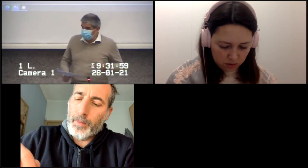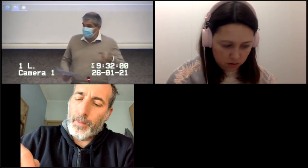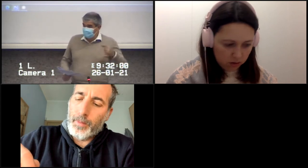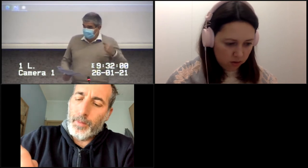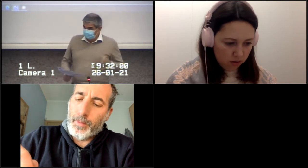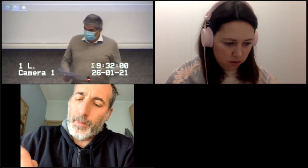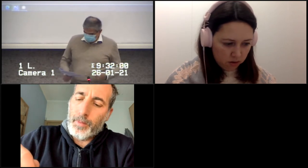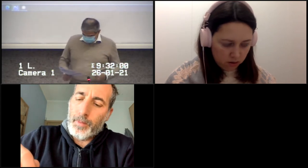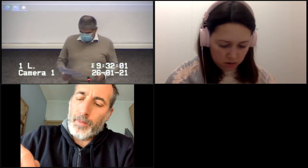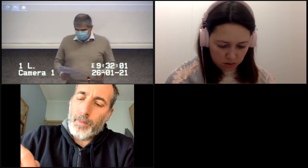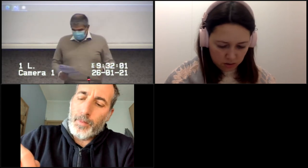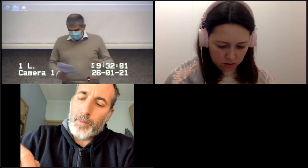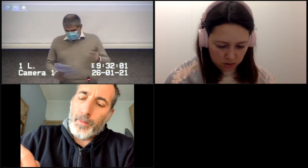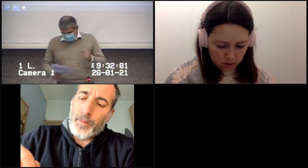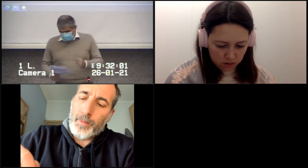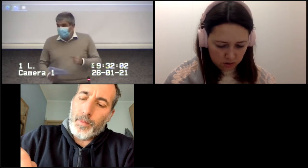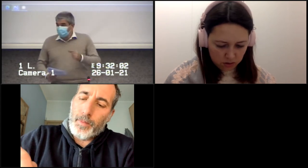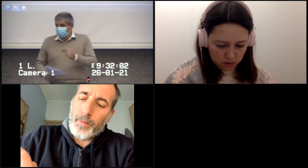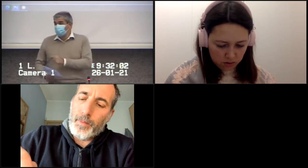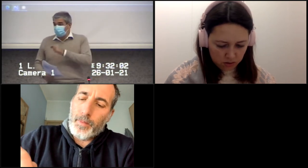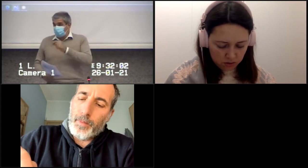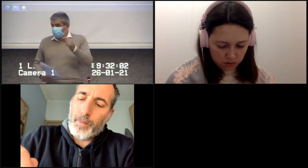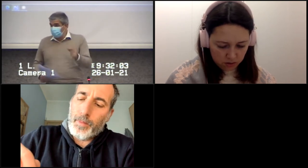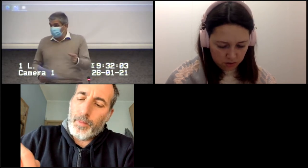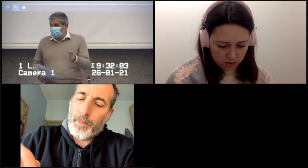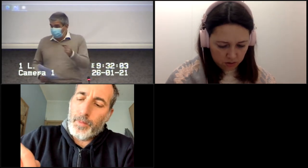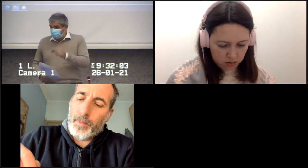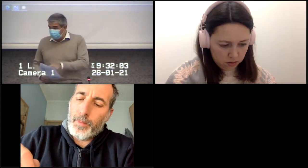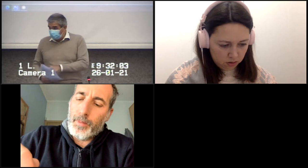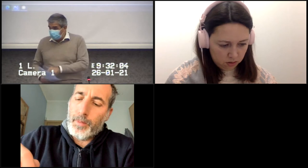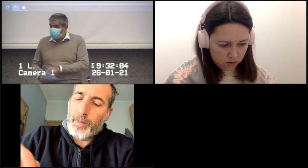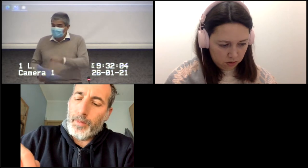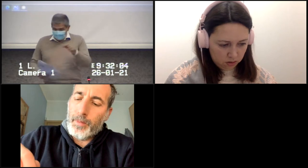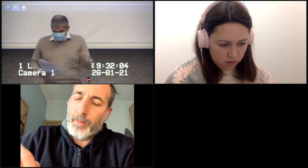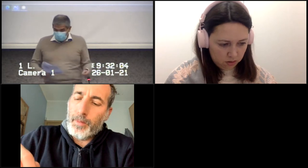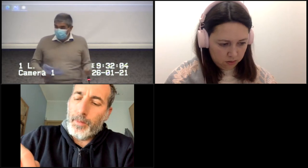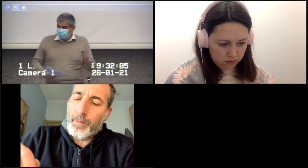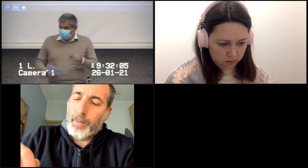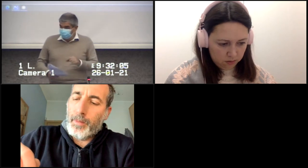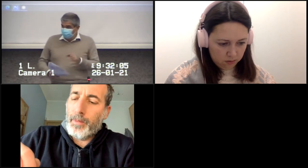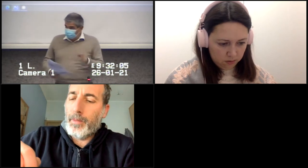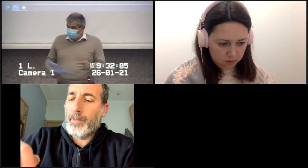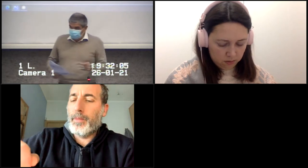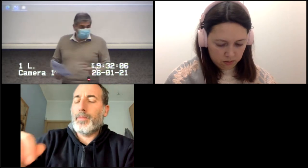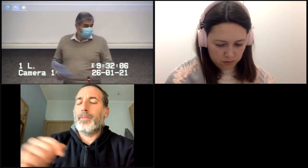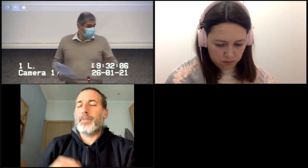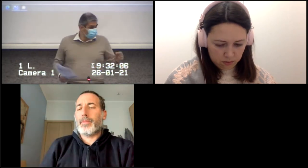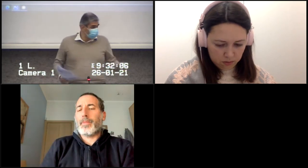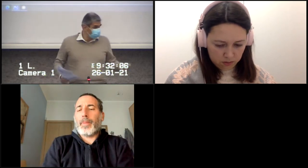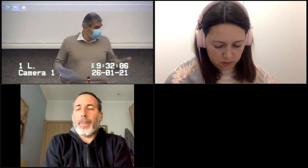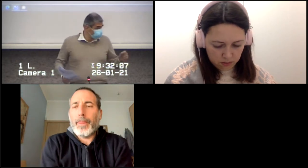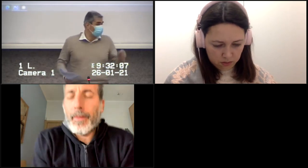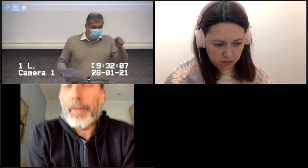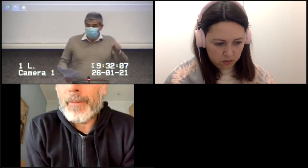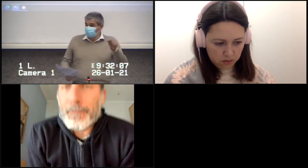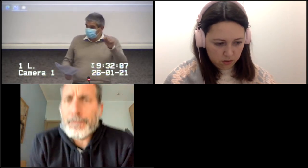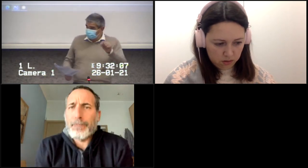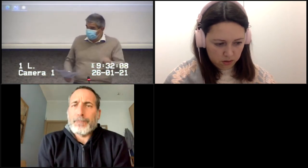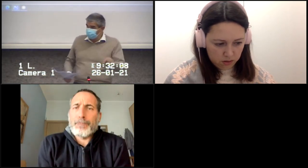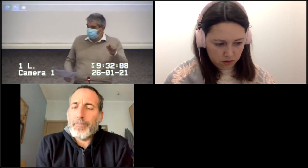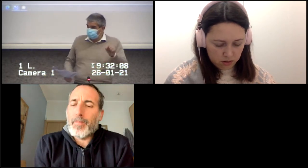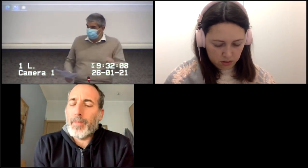di sconto, e ridurre ai minimi tabellari quelle tre voci che invece sono